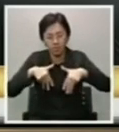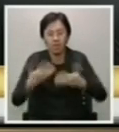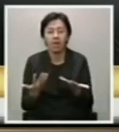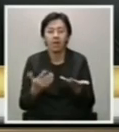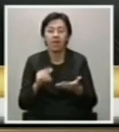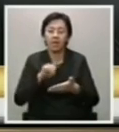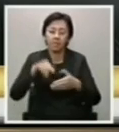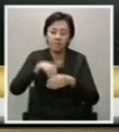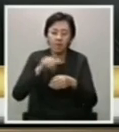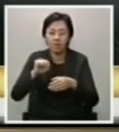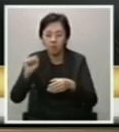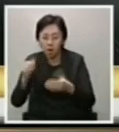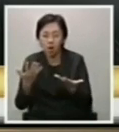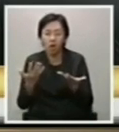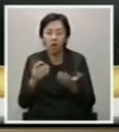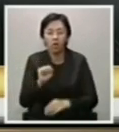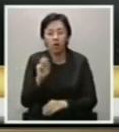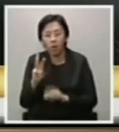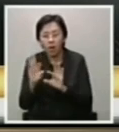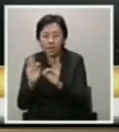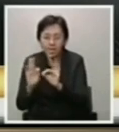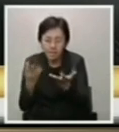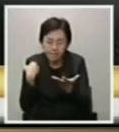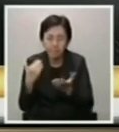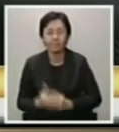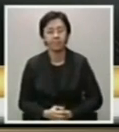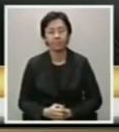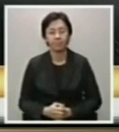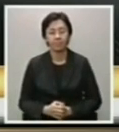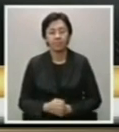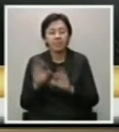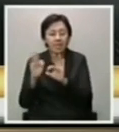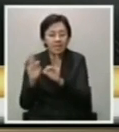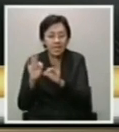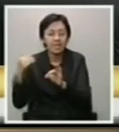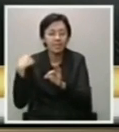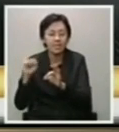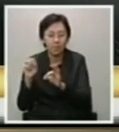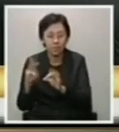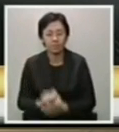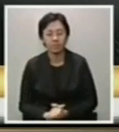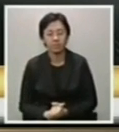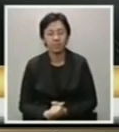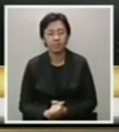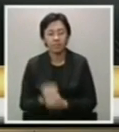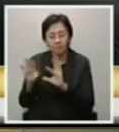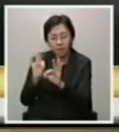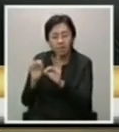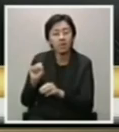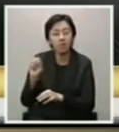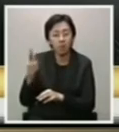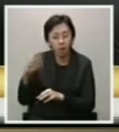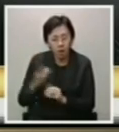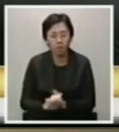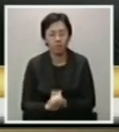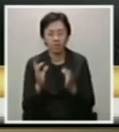กส.ส.ส.เข้ามาส.ว.ก็บางส่วนนะครับที่คัดเลือกเข้ามาด้วยนอกจากคัดสรรแล้วนะครับเพ